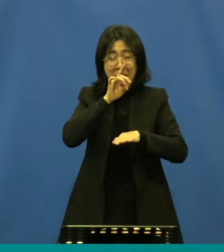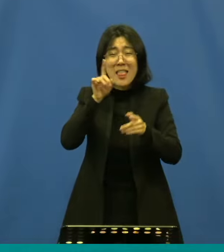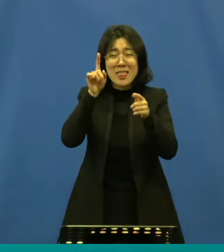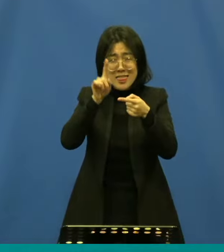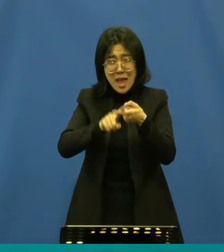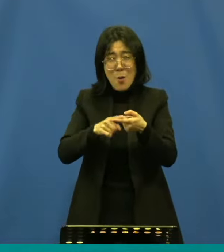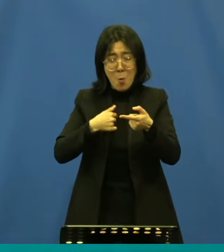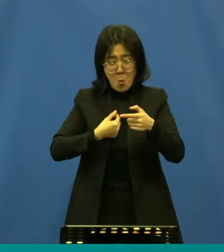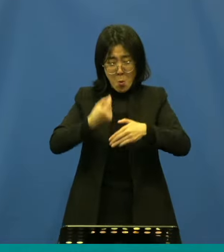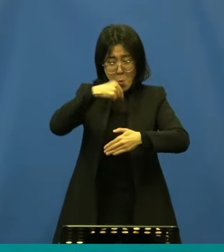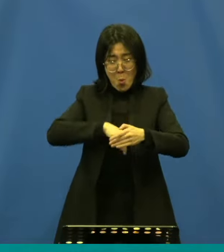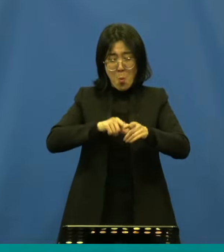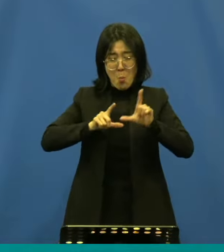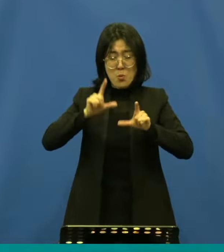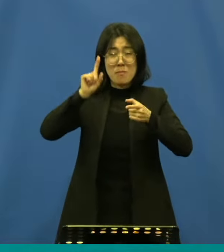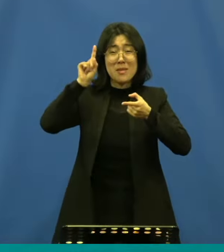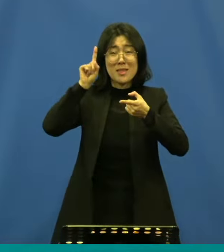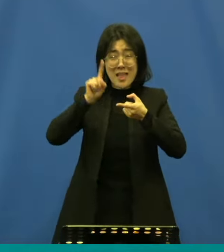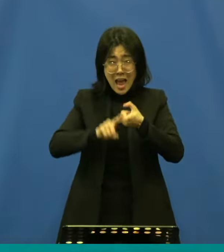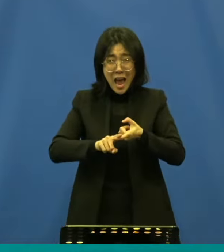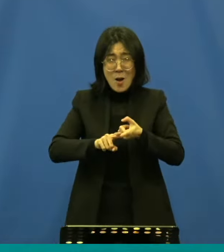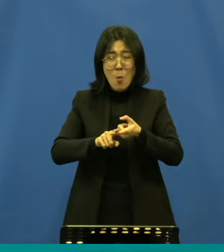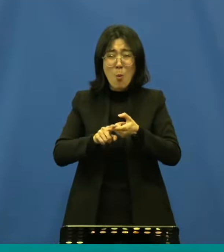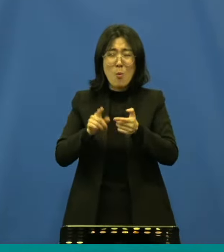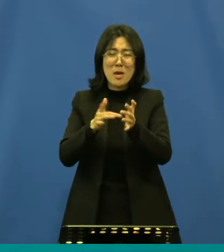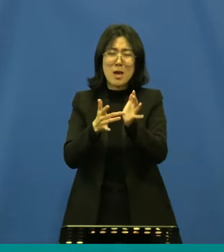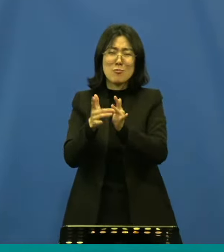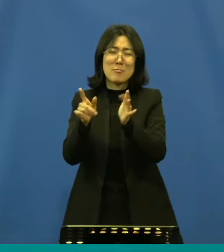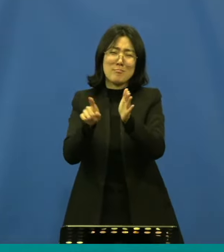예수님의 수제자인가요?